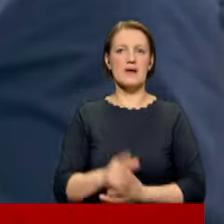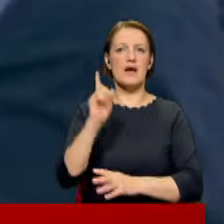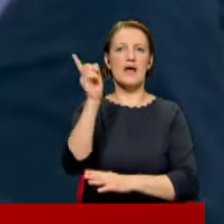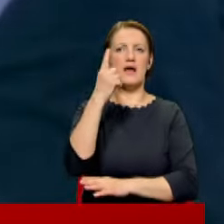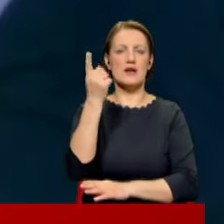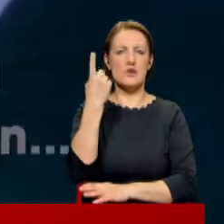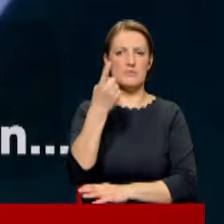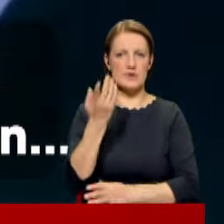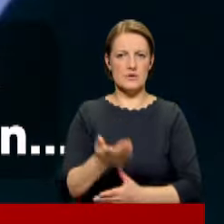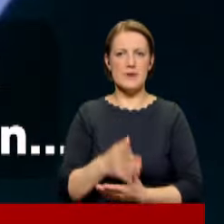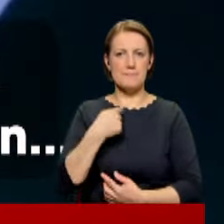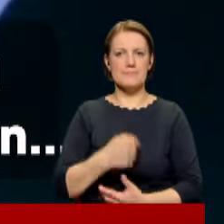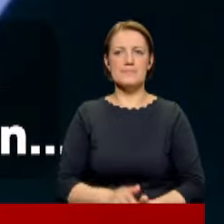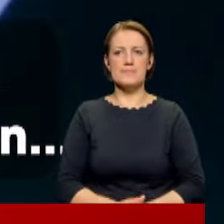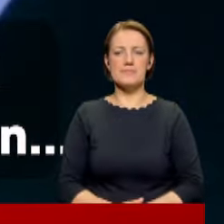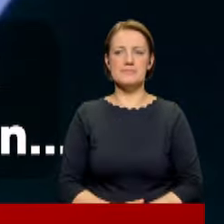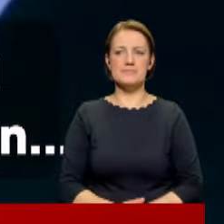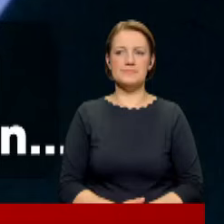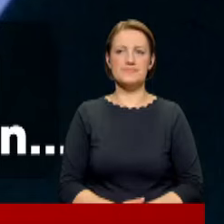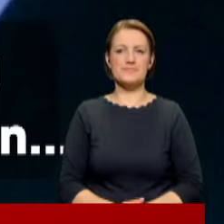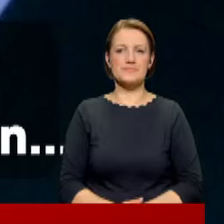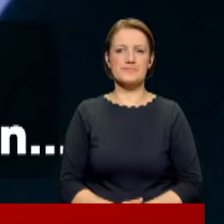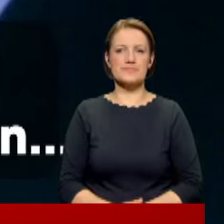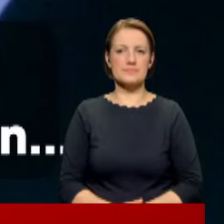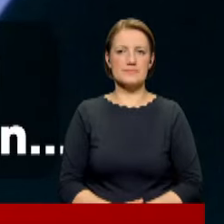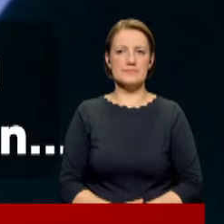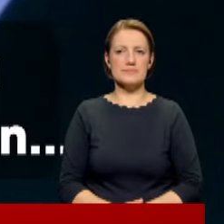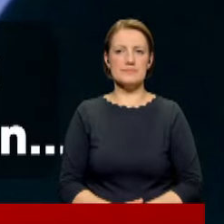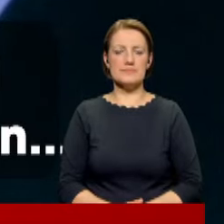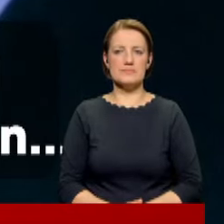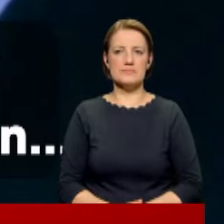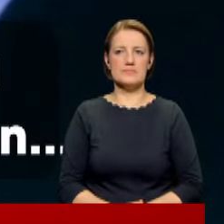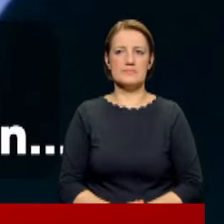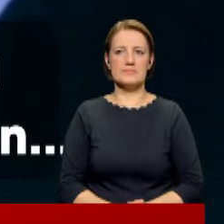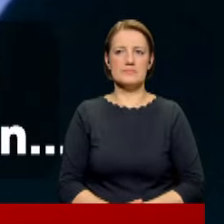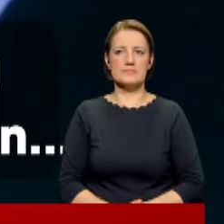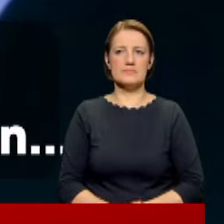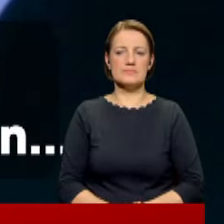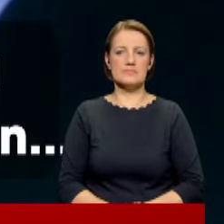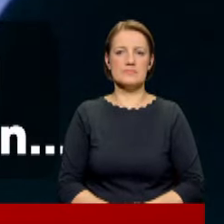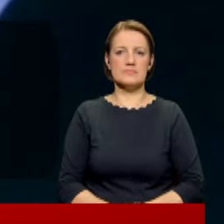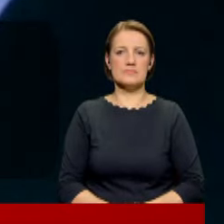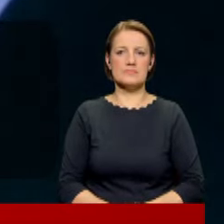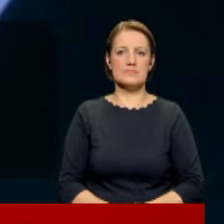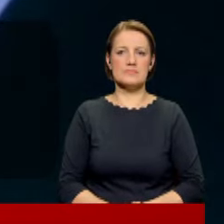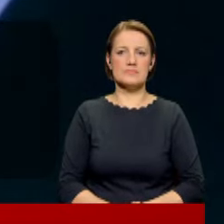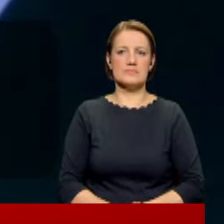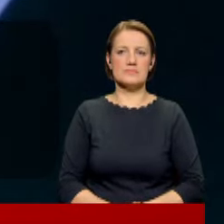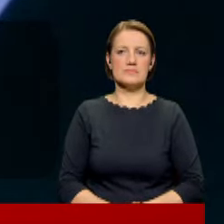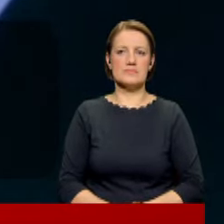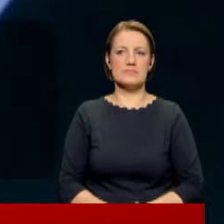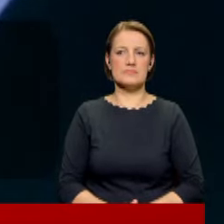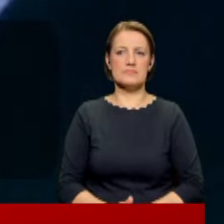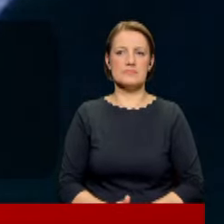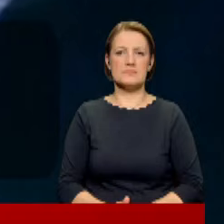Helikopter havmadan balayı Abraham. Biz 3 numaralı helikopterdeydik. Cumhurbaşkanını taşıyan helikopter ortadaydı. 30 saniye sonra bulutun üzerine